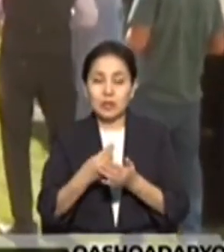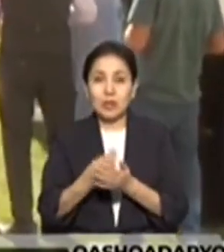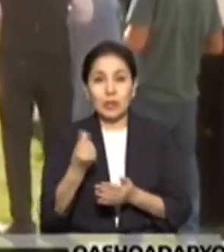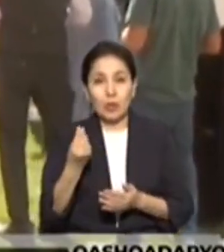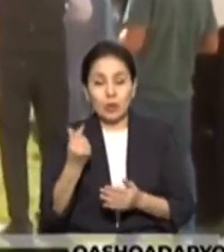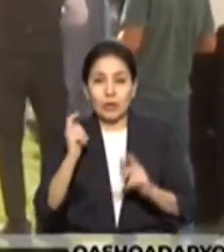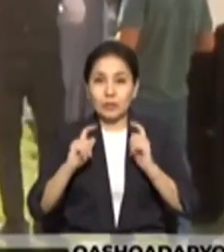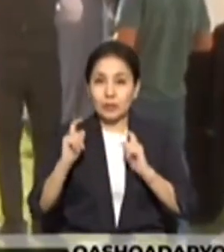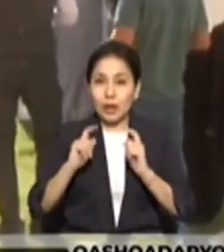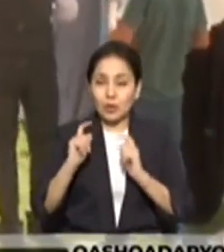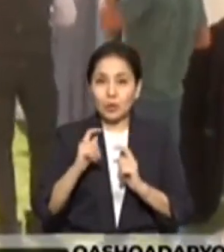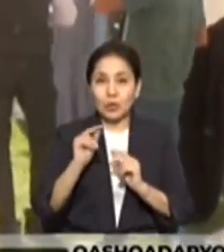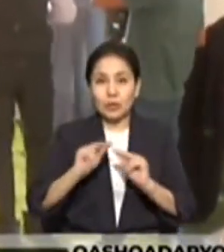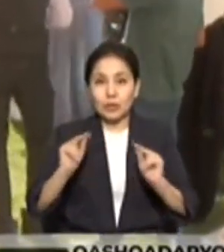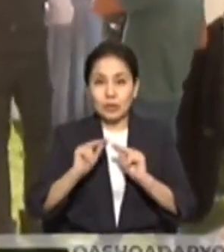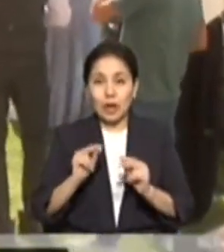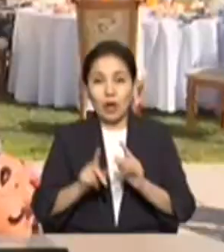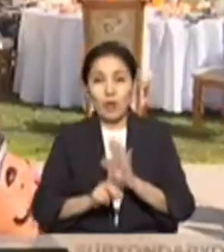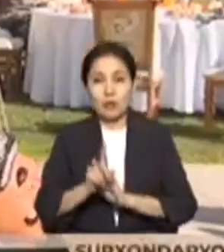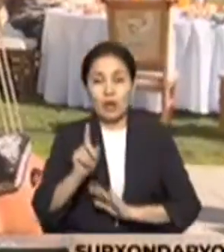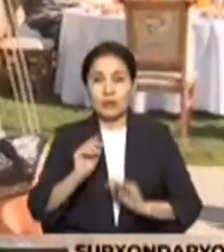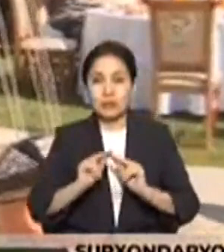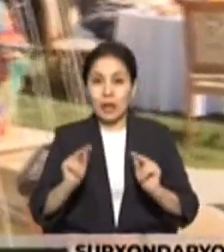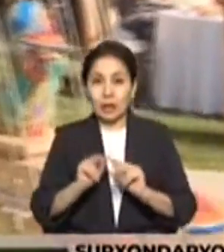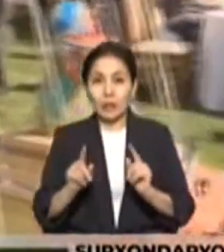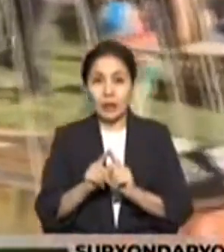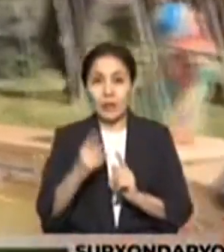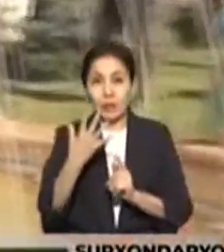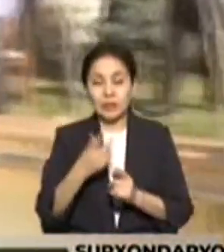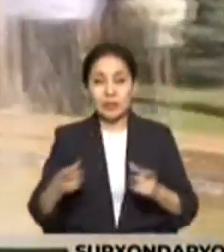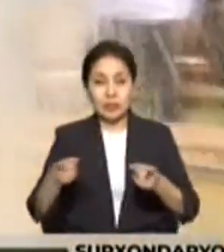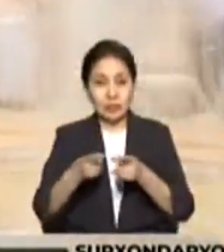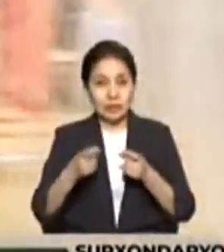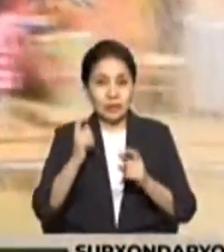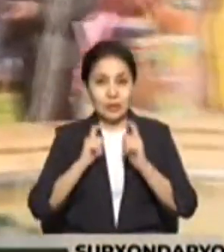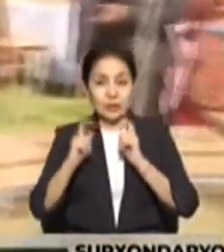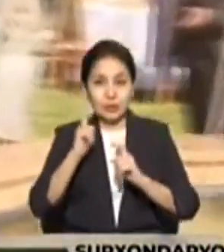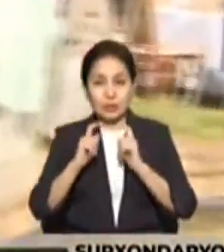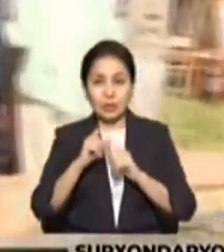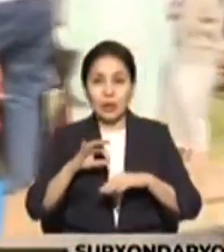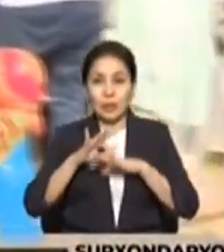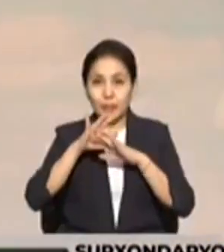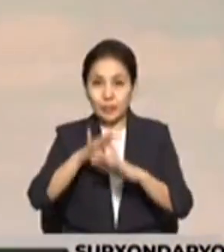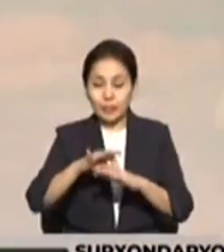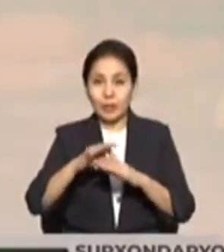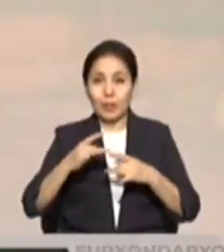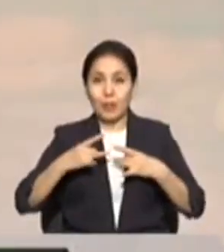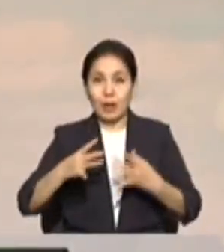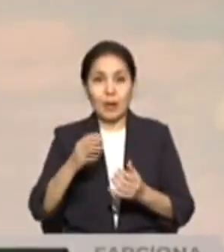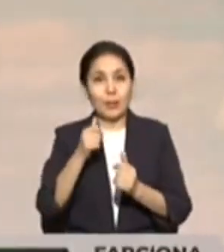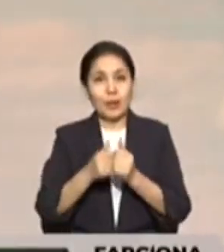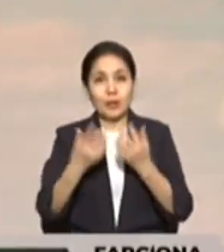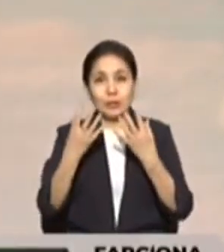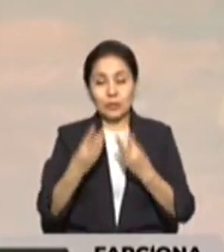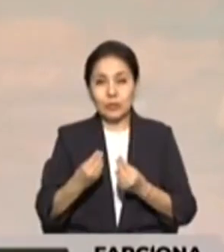moliya, pedagogika, boshlang'ich ta'lim singari 5 ta yo'nalishni qamrab olgan mazkur oliy ta'lim muassasasida kechgan bayram tadbiri har kuning